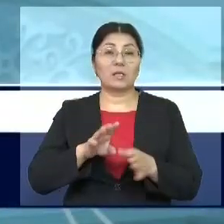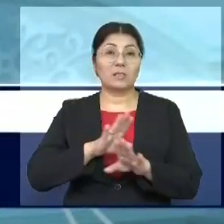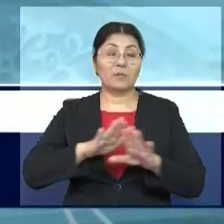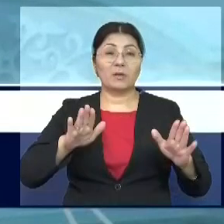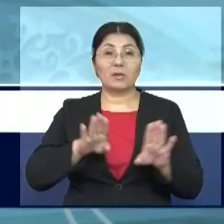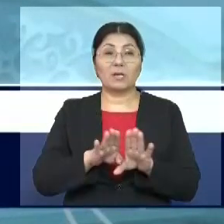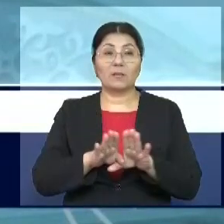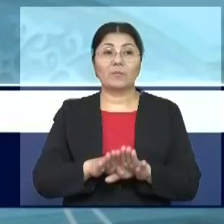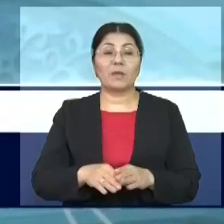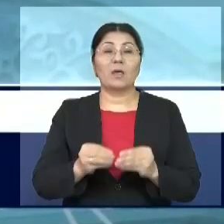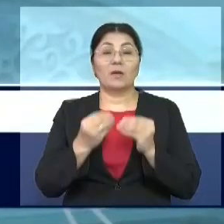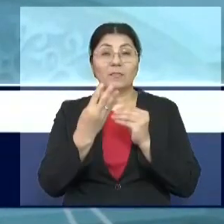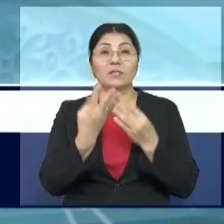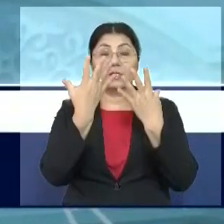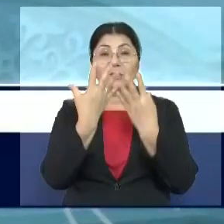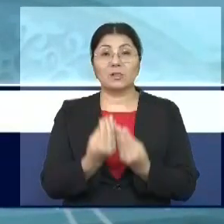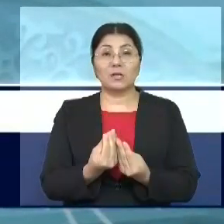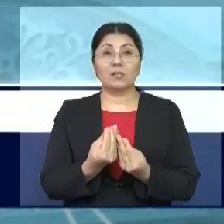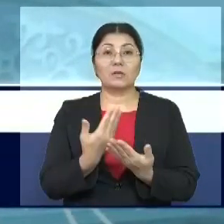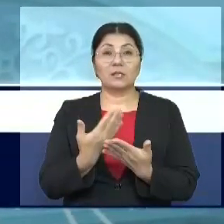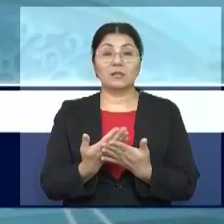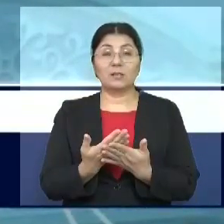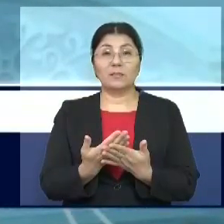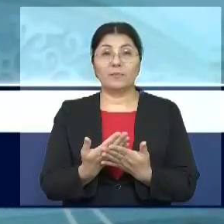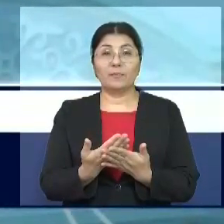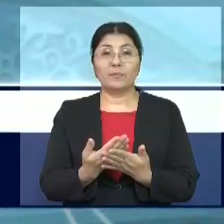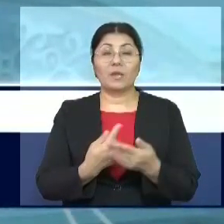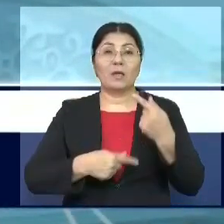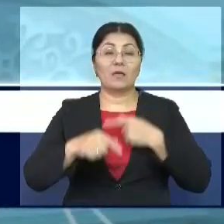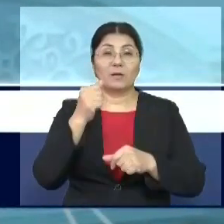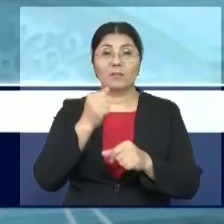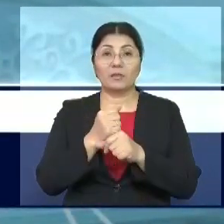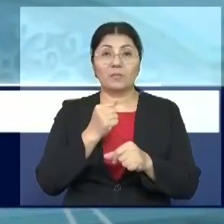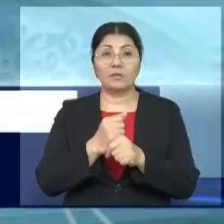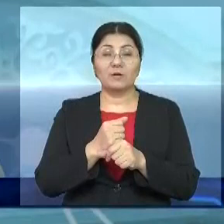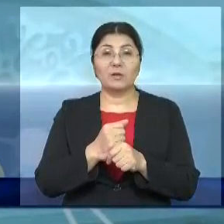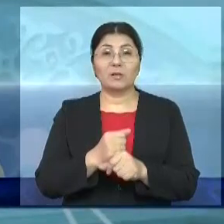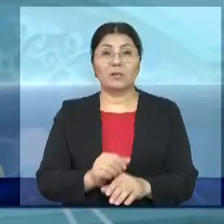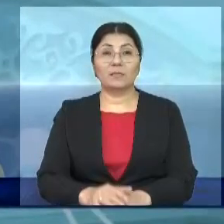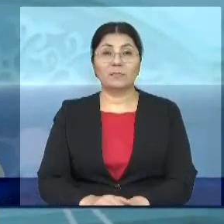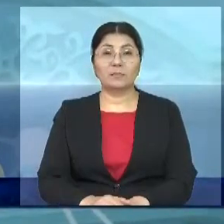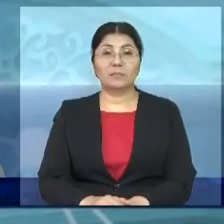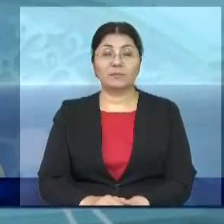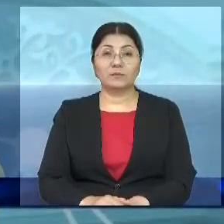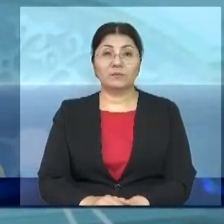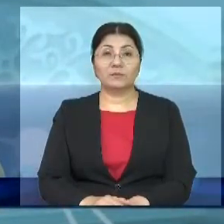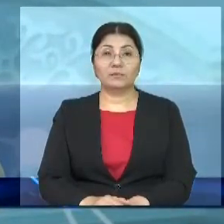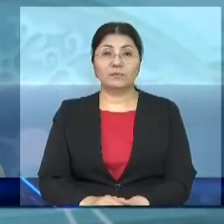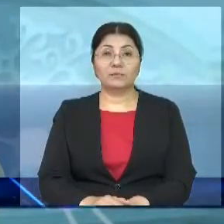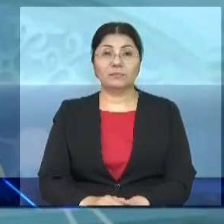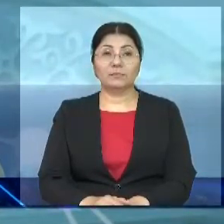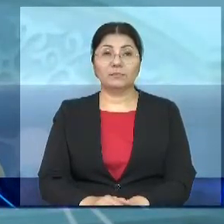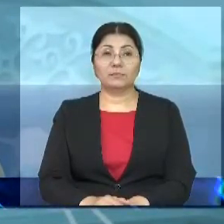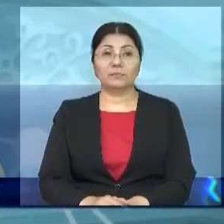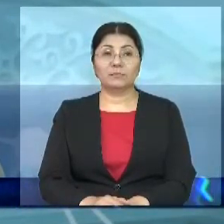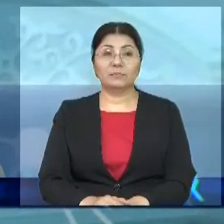что только в течение 14 дней они, возврат товаров только на эти категории, которые 6 наименований, которые я озвучила, они имеют право